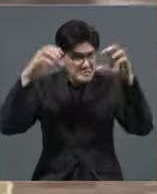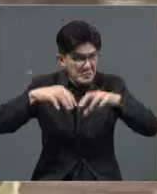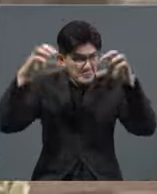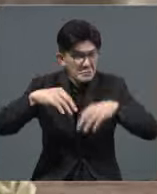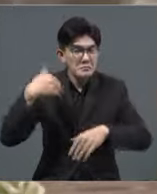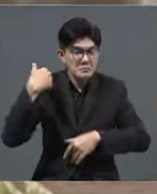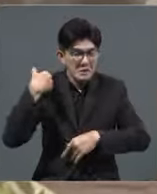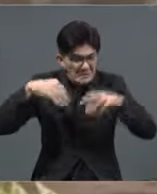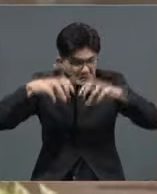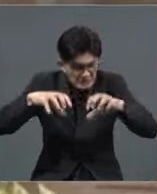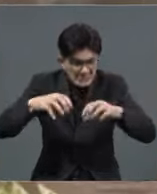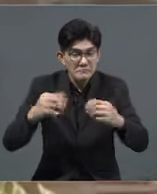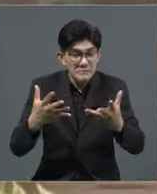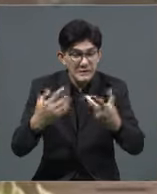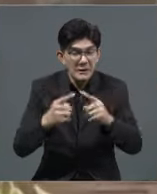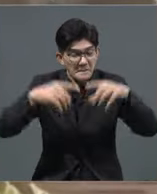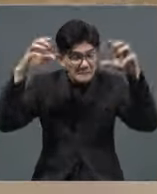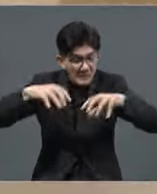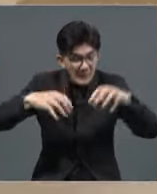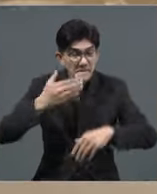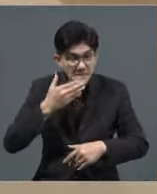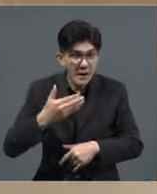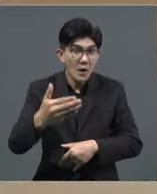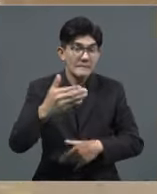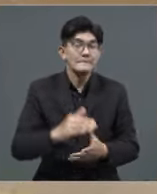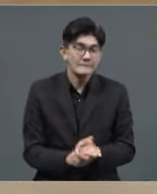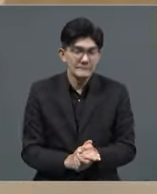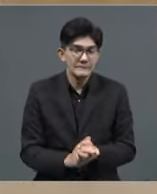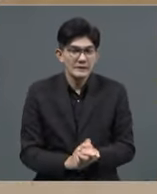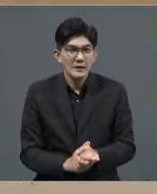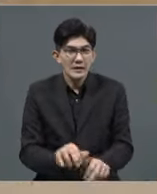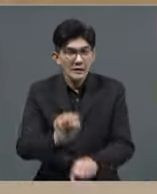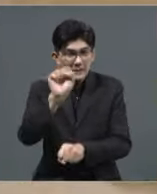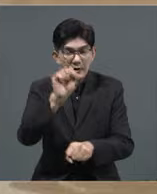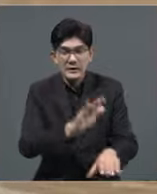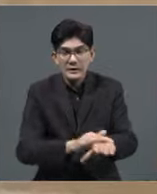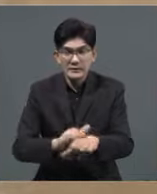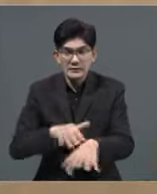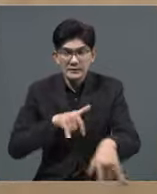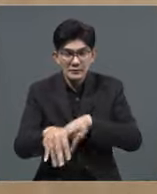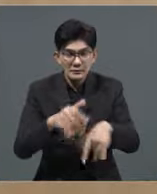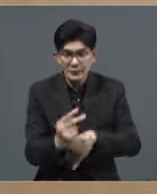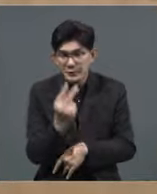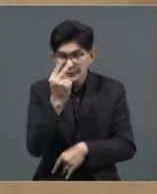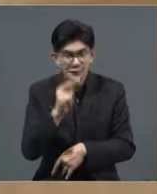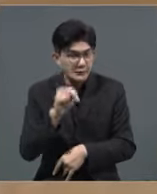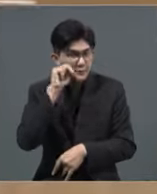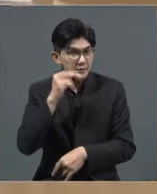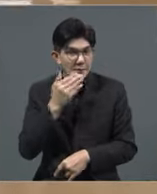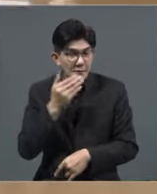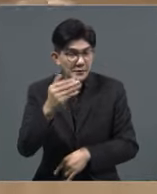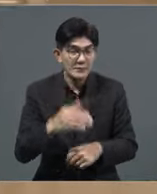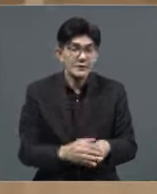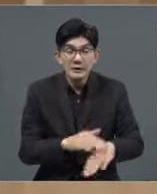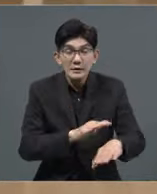แม้ว่าจะไม่หนักนะครับแต่ก็ยังตกอย่างต่อเนื่องซึ่งทางจังหวัดได้ออกประกาศแจ้งเตือนประชาชนให้ติดตามสถานการณ์น้ำและ